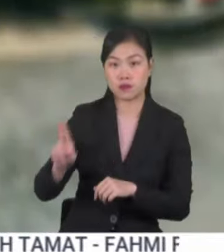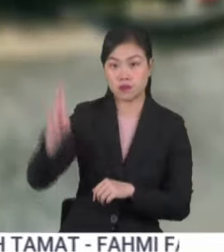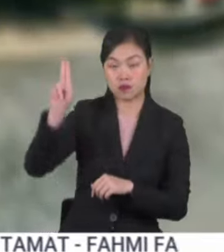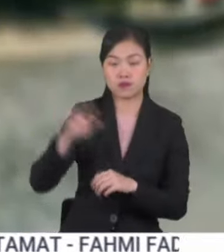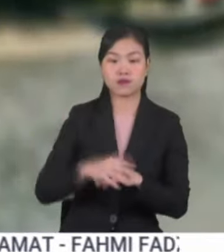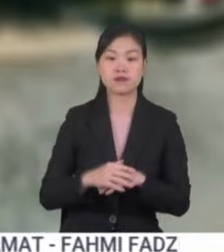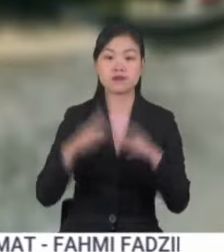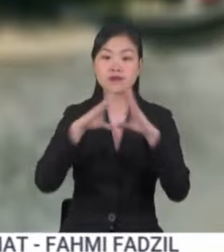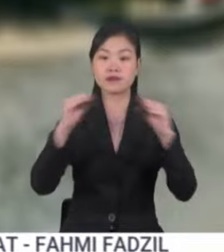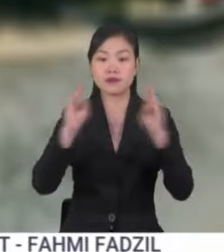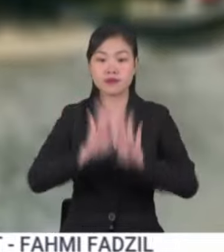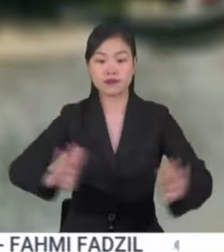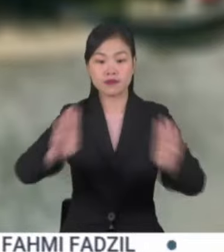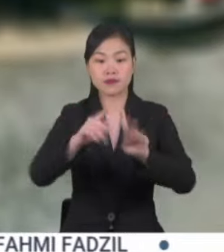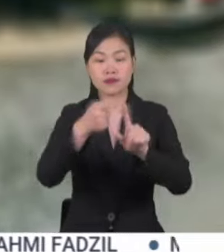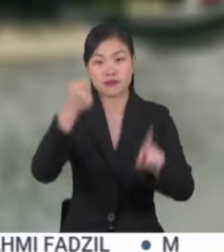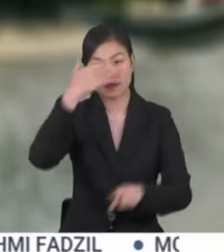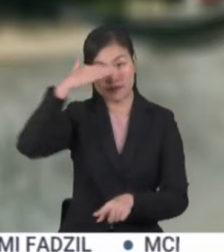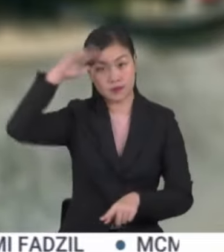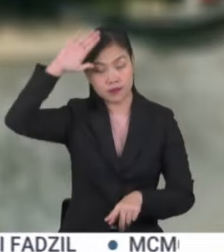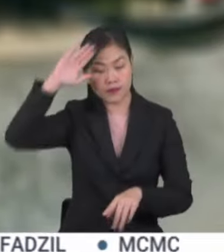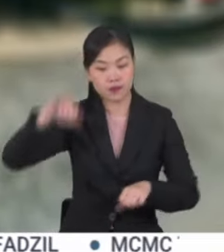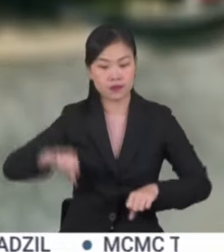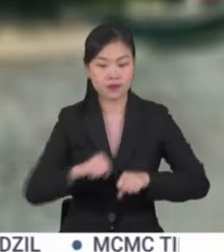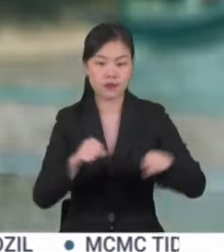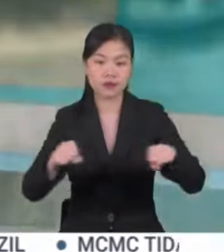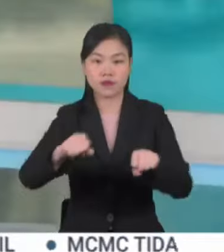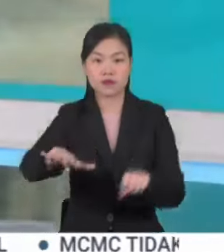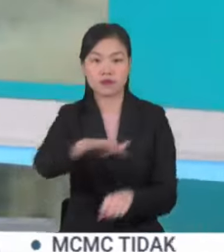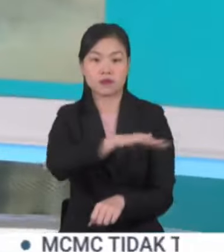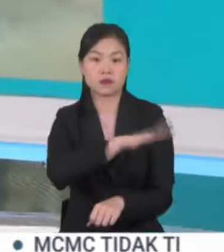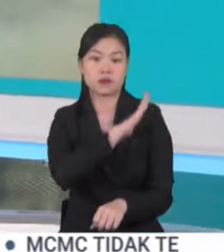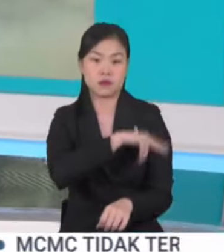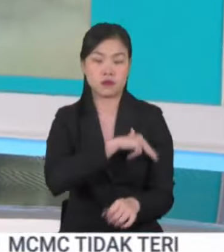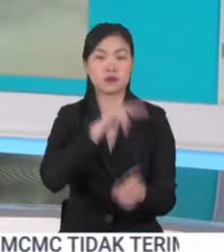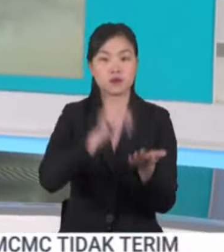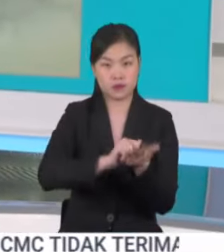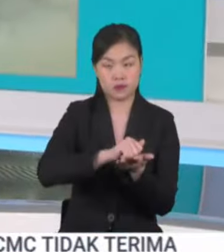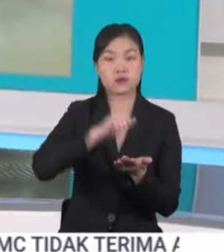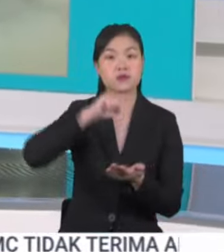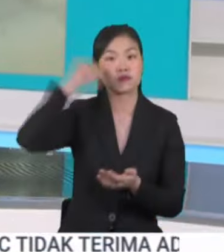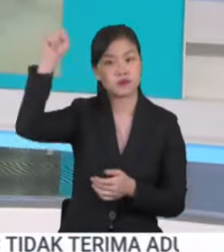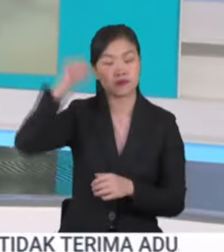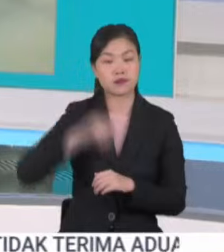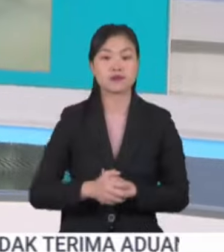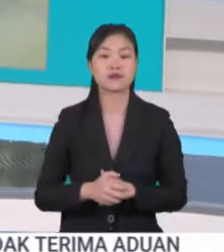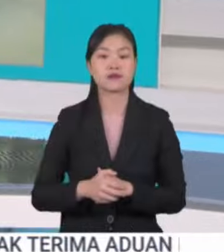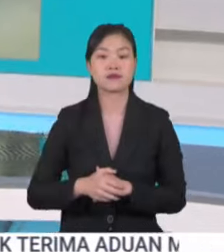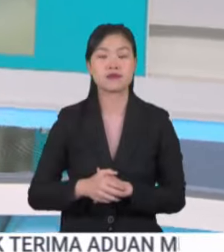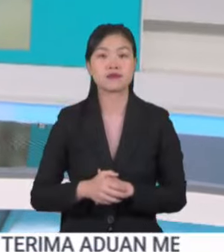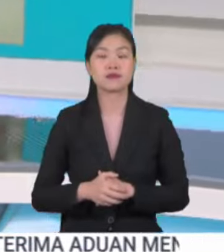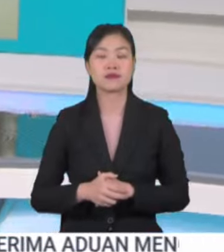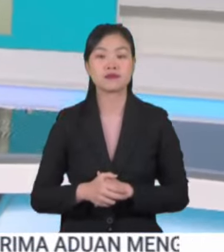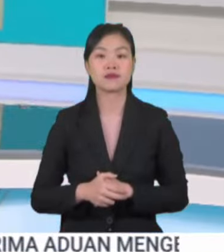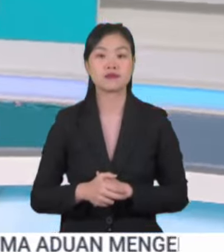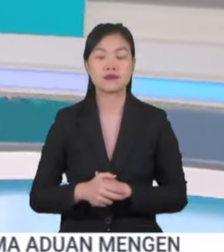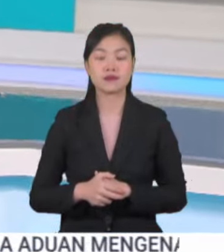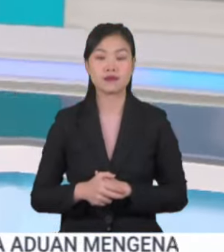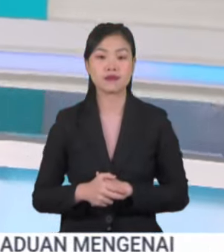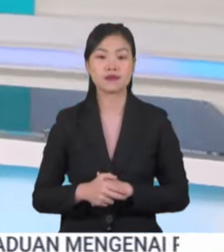Sekian paparan berita dari Perlis, dari Sungai ke Segara, Palestin pasti merdeka. Kembali ke Kasapuri, Kota Media.